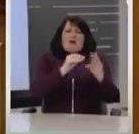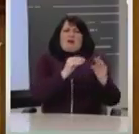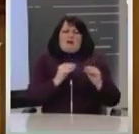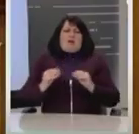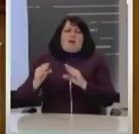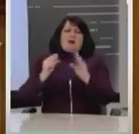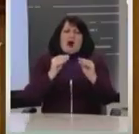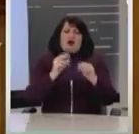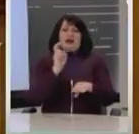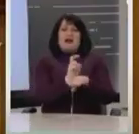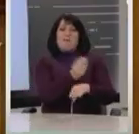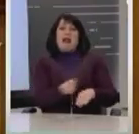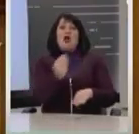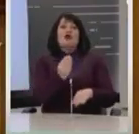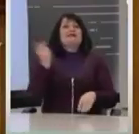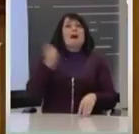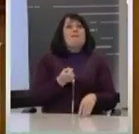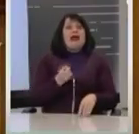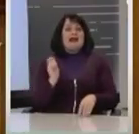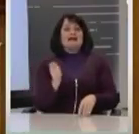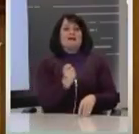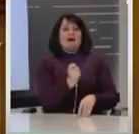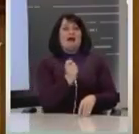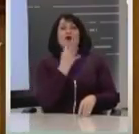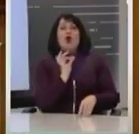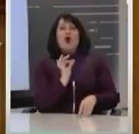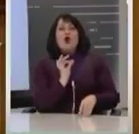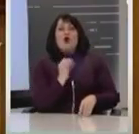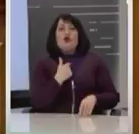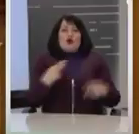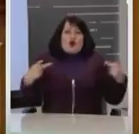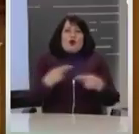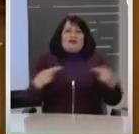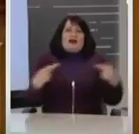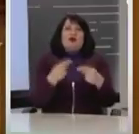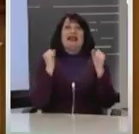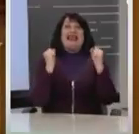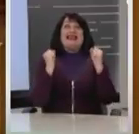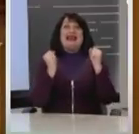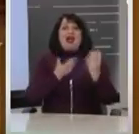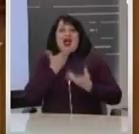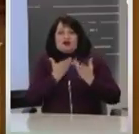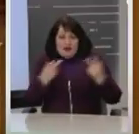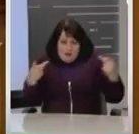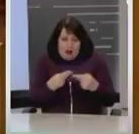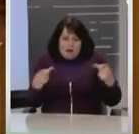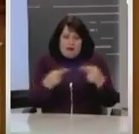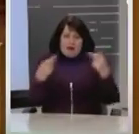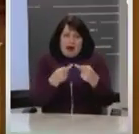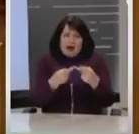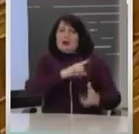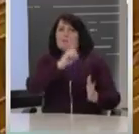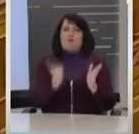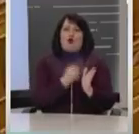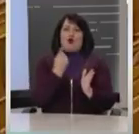έχουμε πλεόνασμα και μέρισμα επειδή δήθεν περικόψαμε τις δαπάνες από την υγεία, ενώ για πρώτη